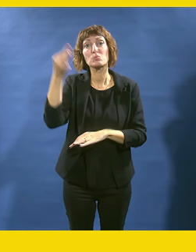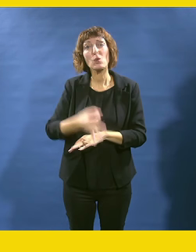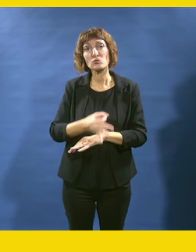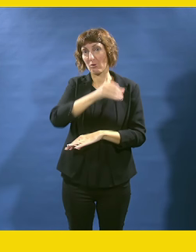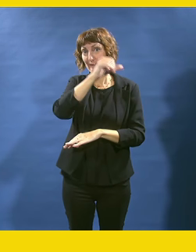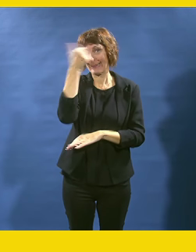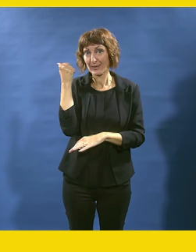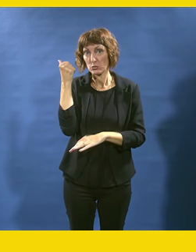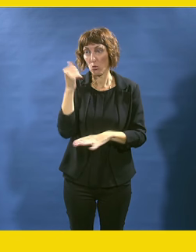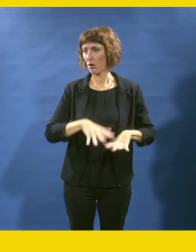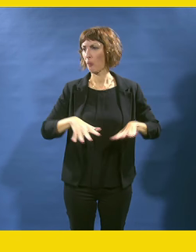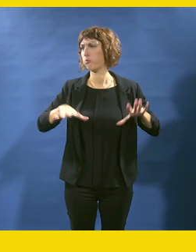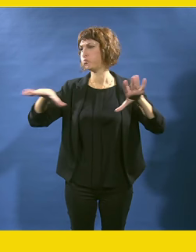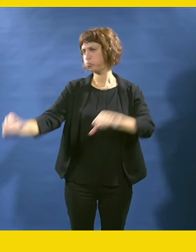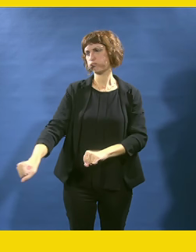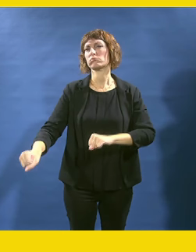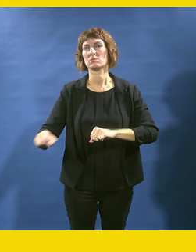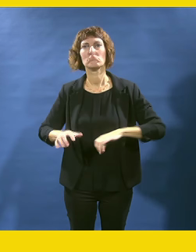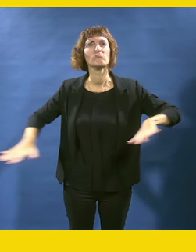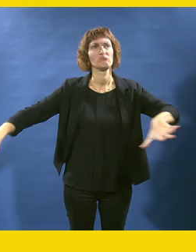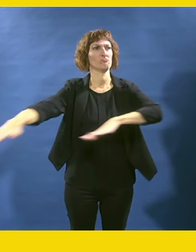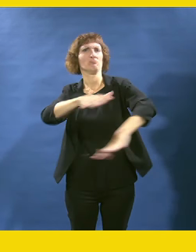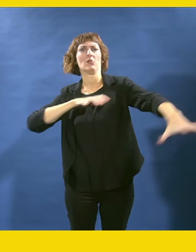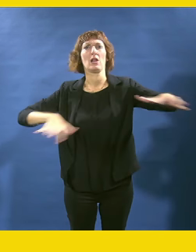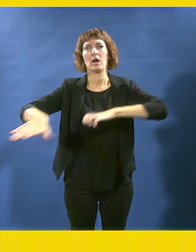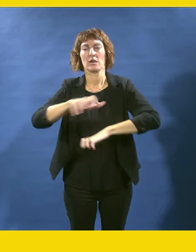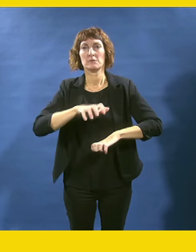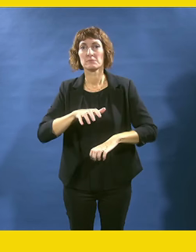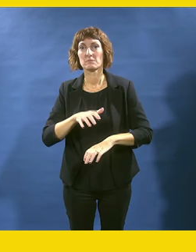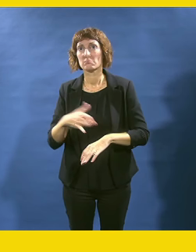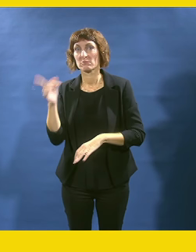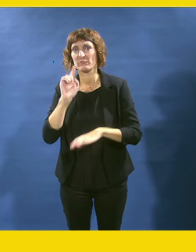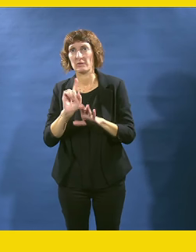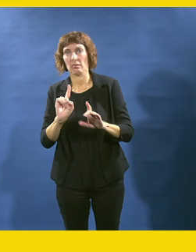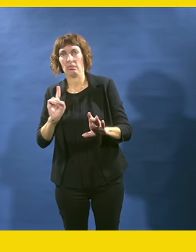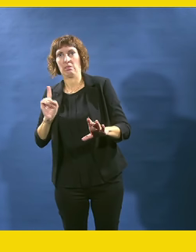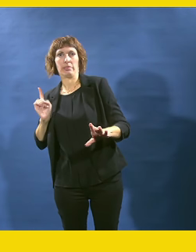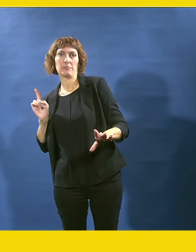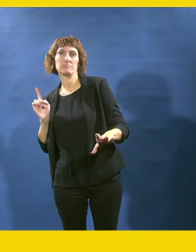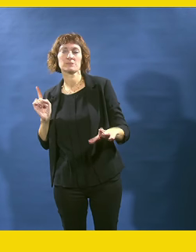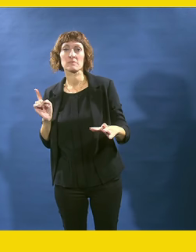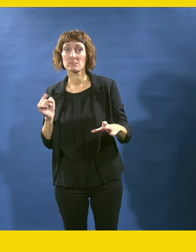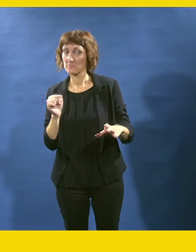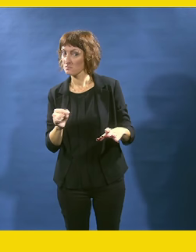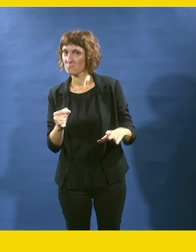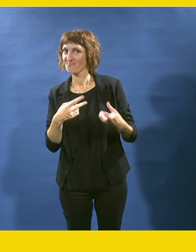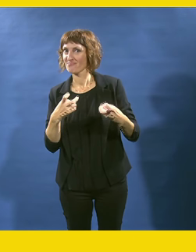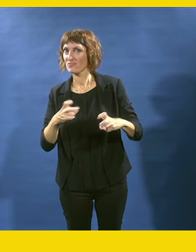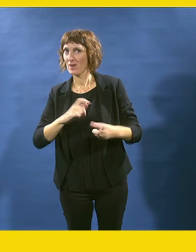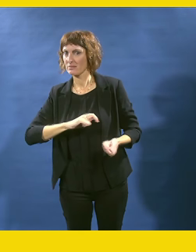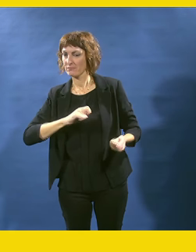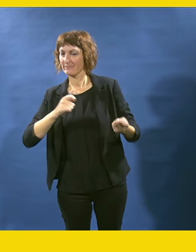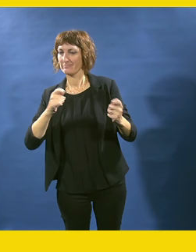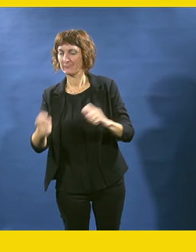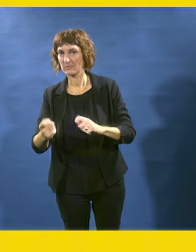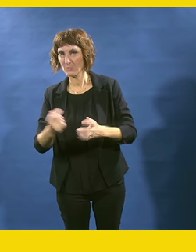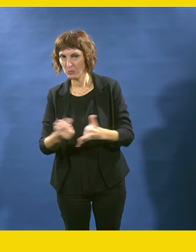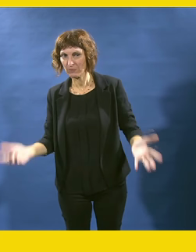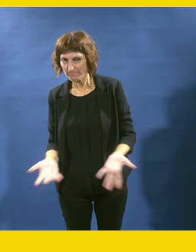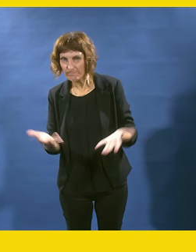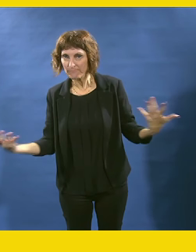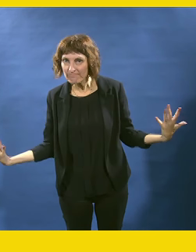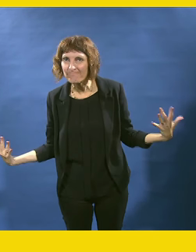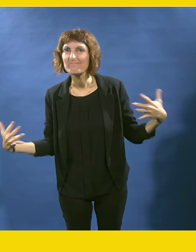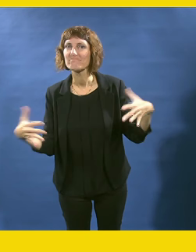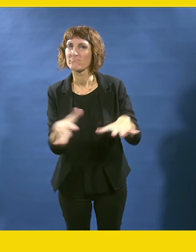construite dès l'enfance, dès l'école, se répercute sur la vie des adultes et donc sur l'occupation de l'espace public à nous.